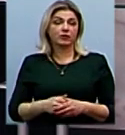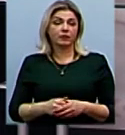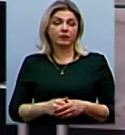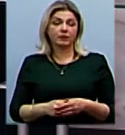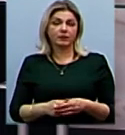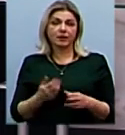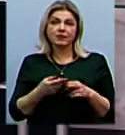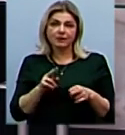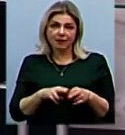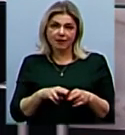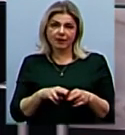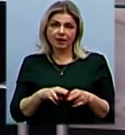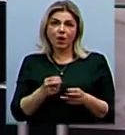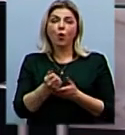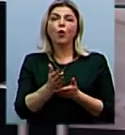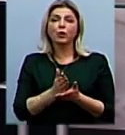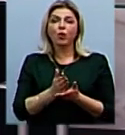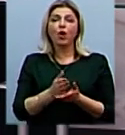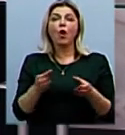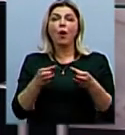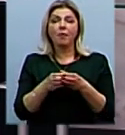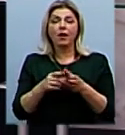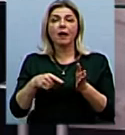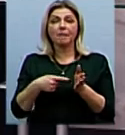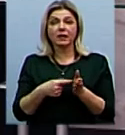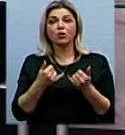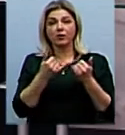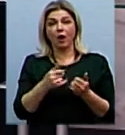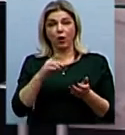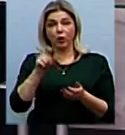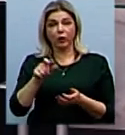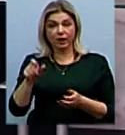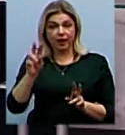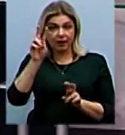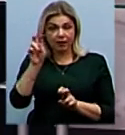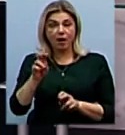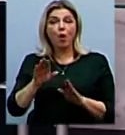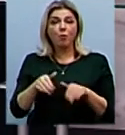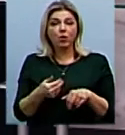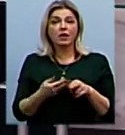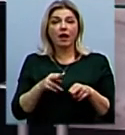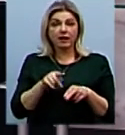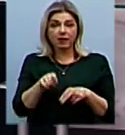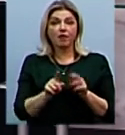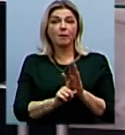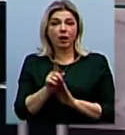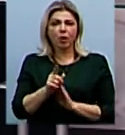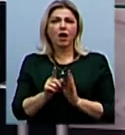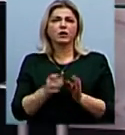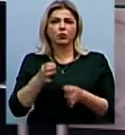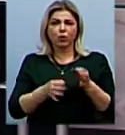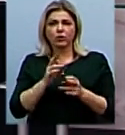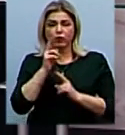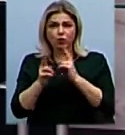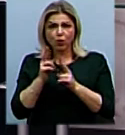це прихід обслуговуючої компанії «Місто для людей», після якого, після цього приходу, почалися і судові позови,